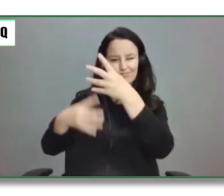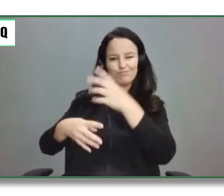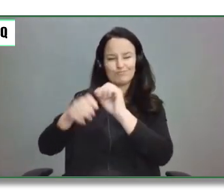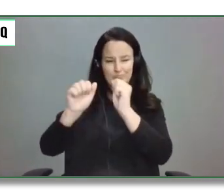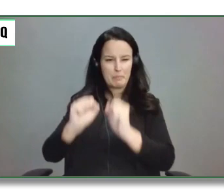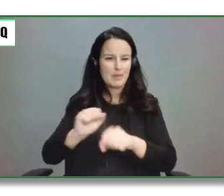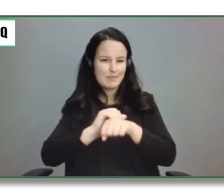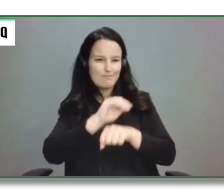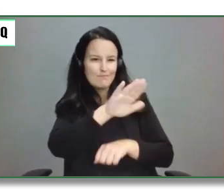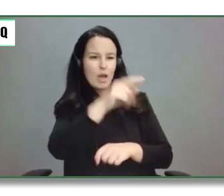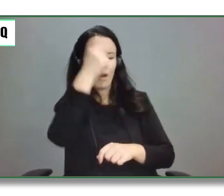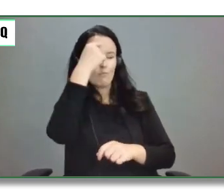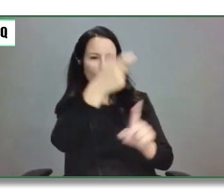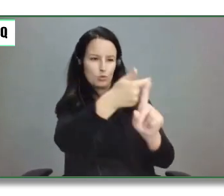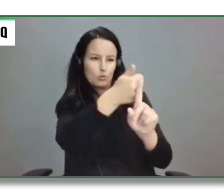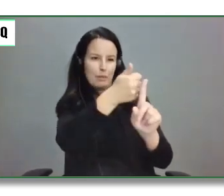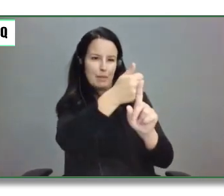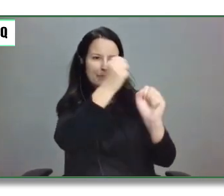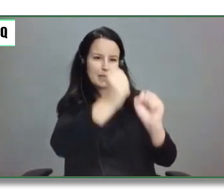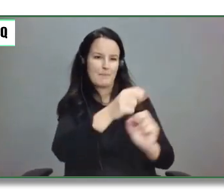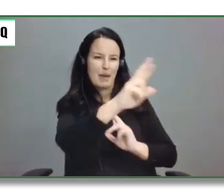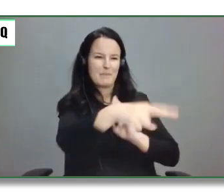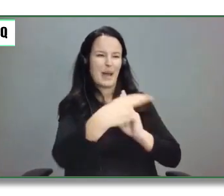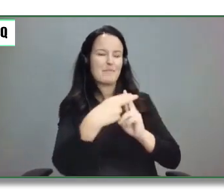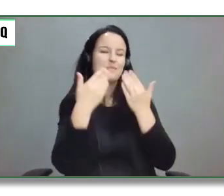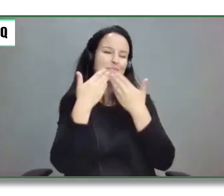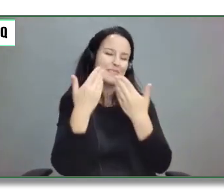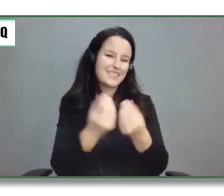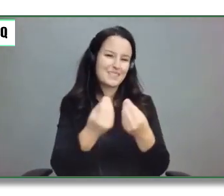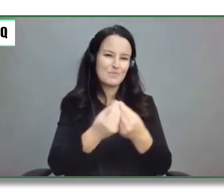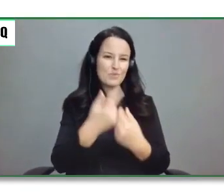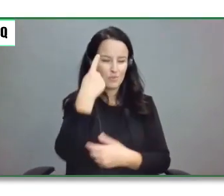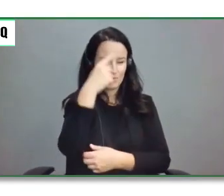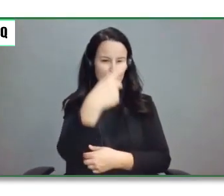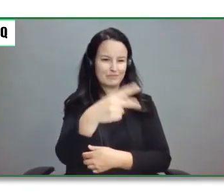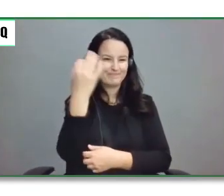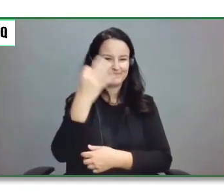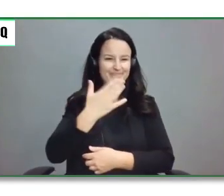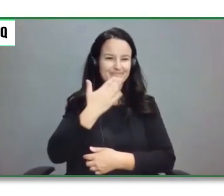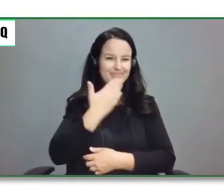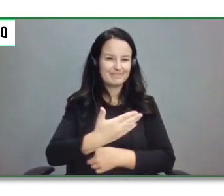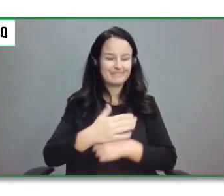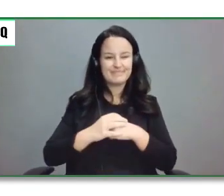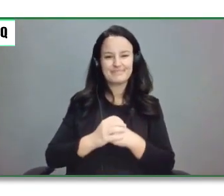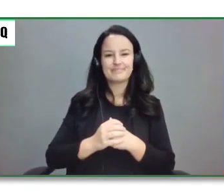pour que vous puissiez y répondre. Merci beaucoup de votre temps aujourd'hui. Merci. All right.